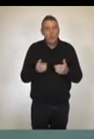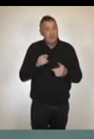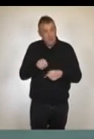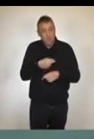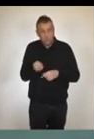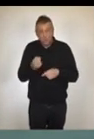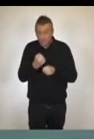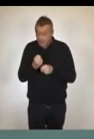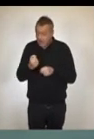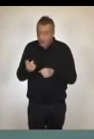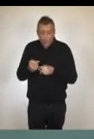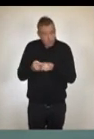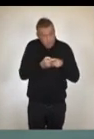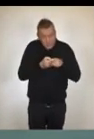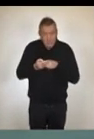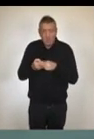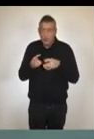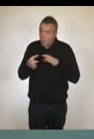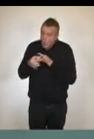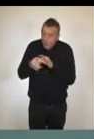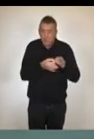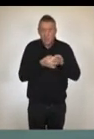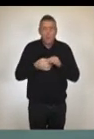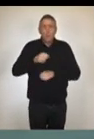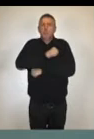et de mutualisation plutôt qu'une politique de guichet.